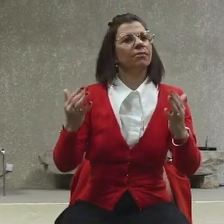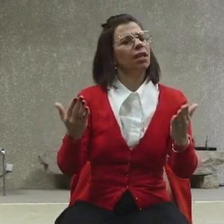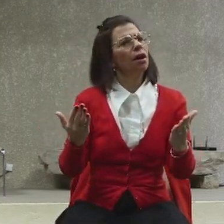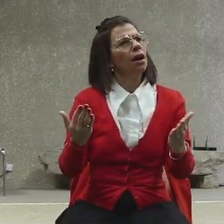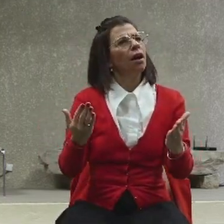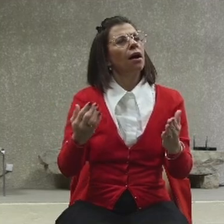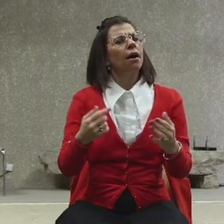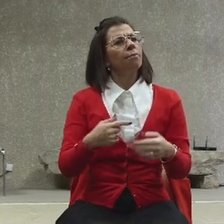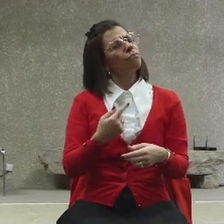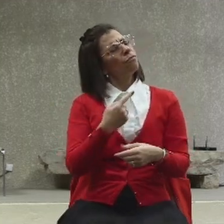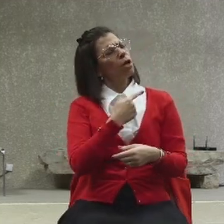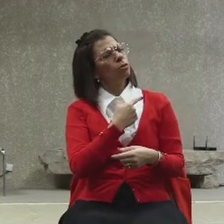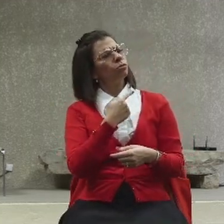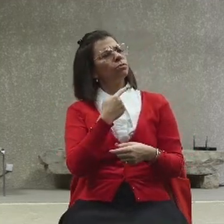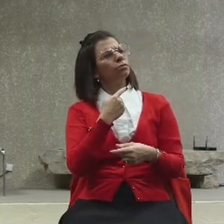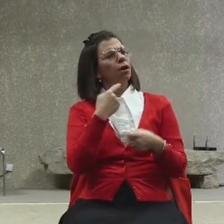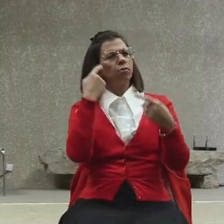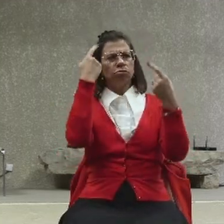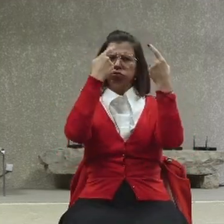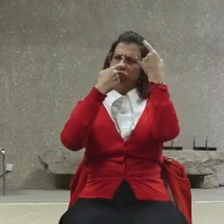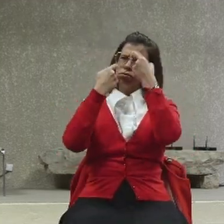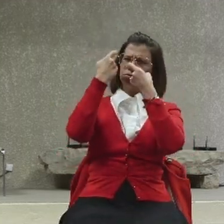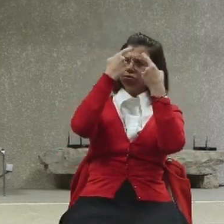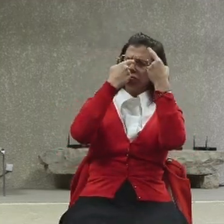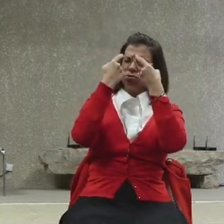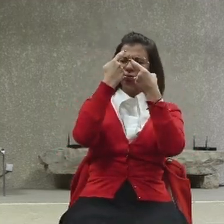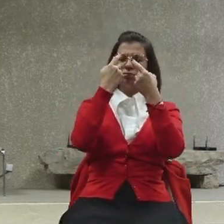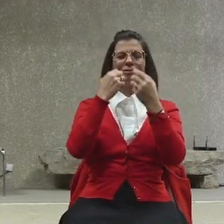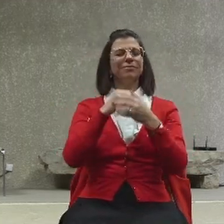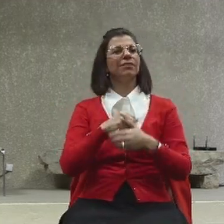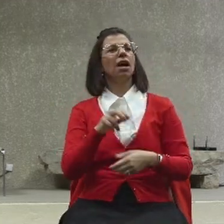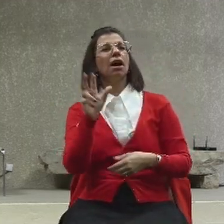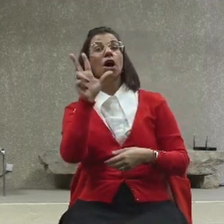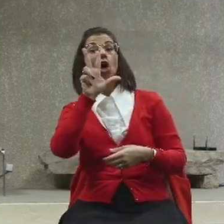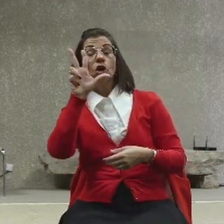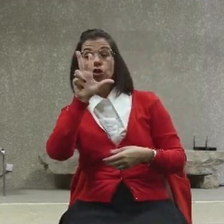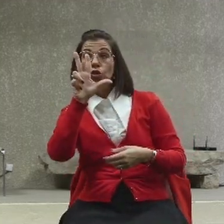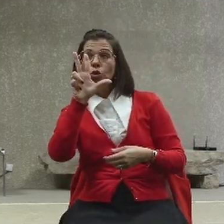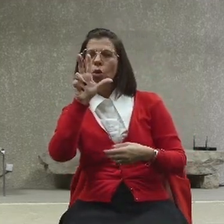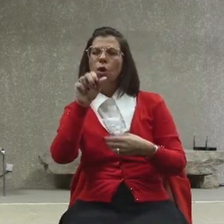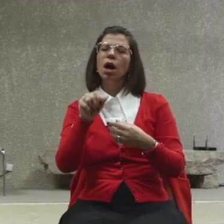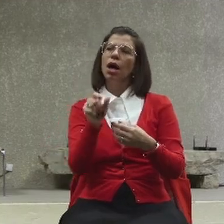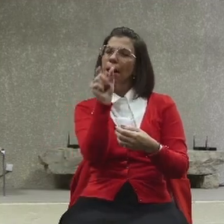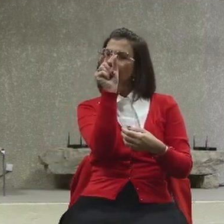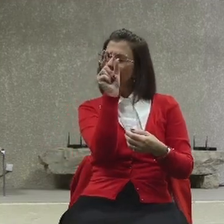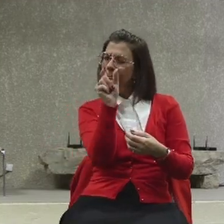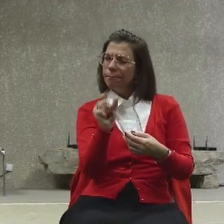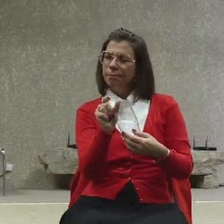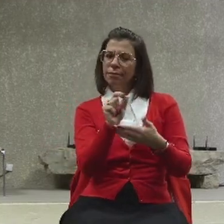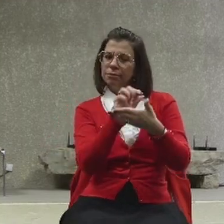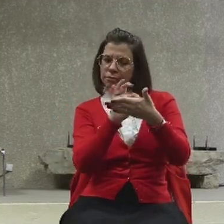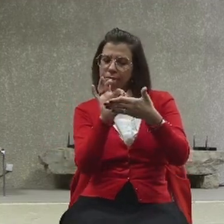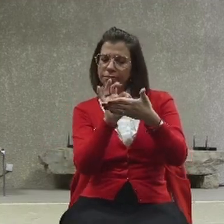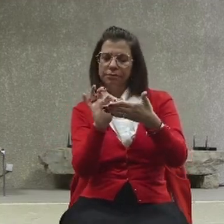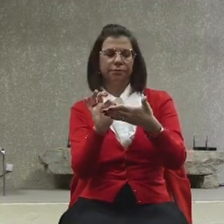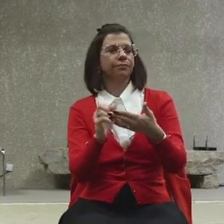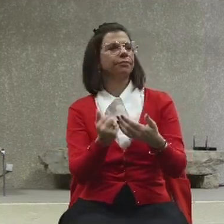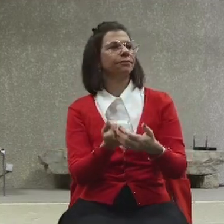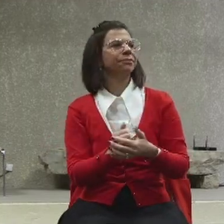vie de qualité supérieure, celle que Jésus est venu nous apporter.